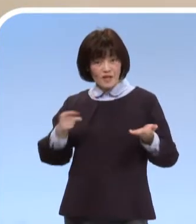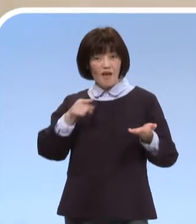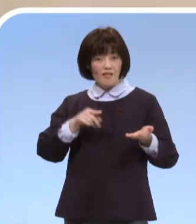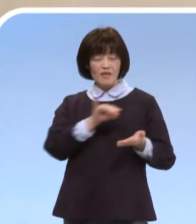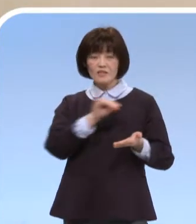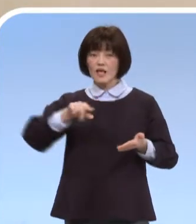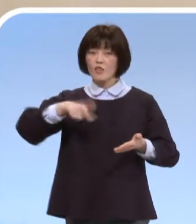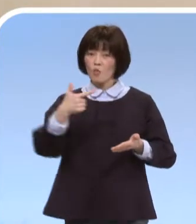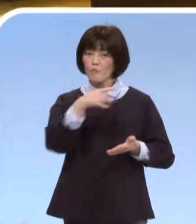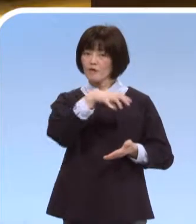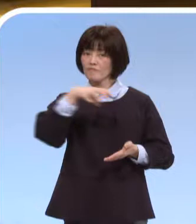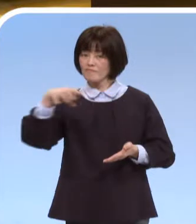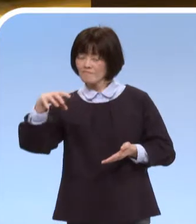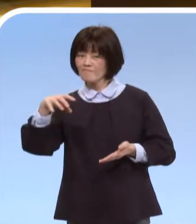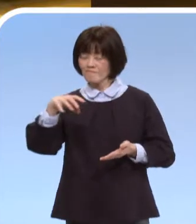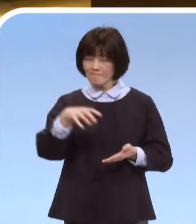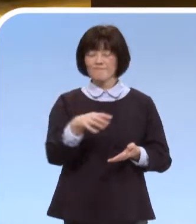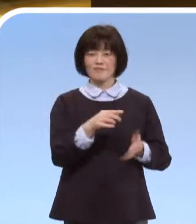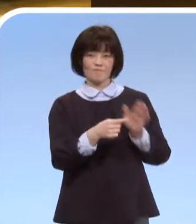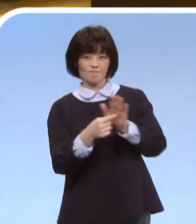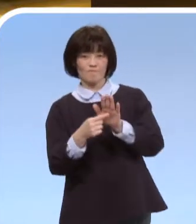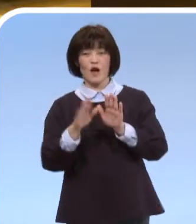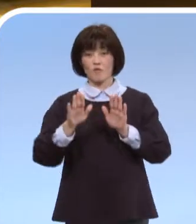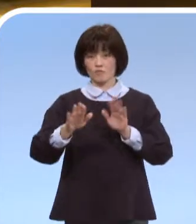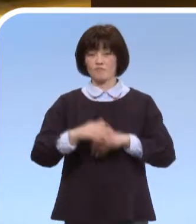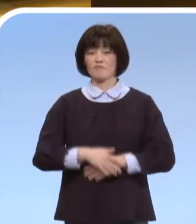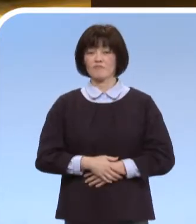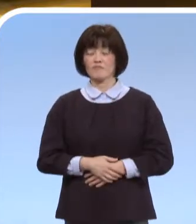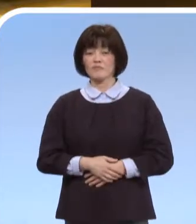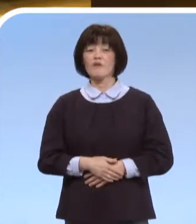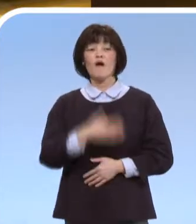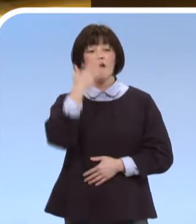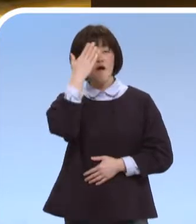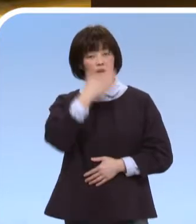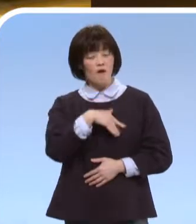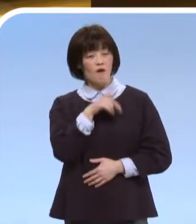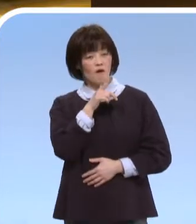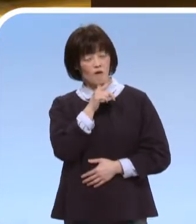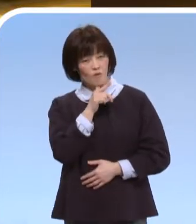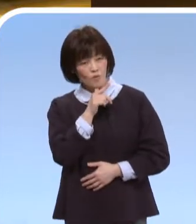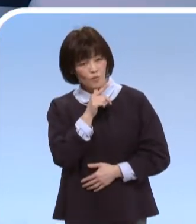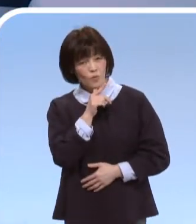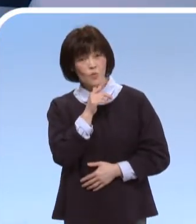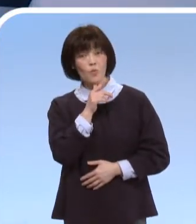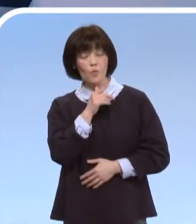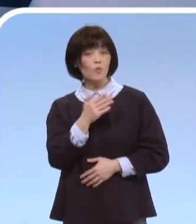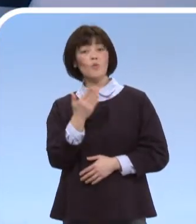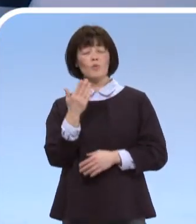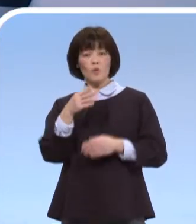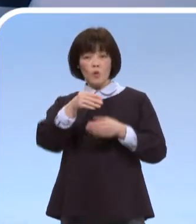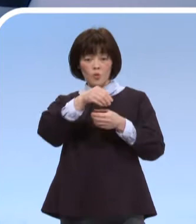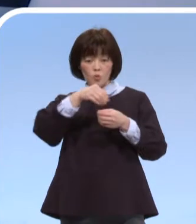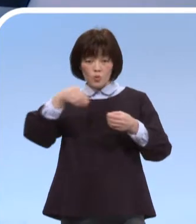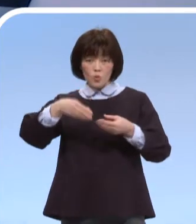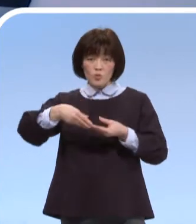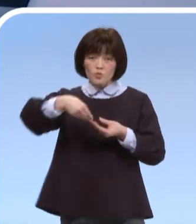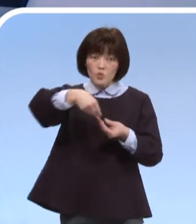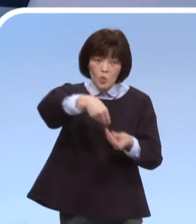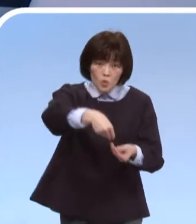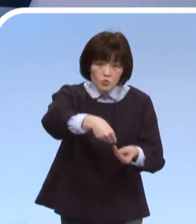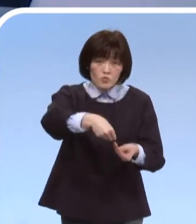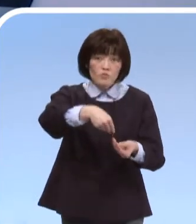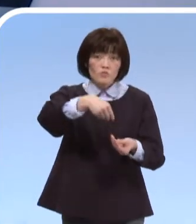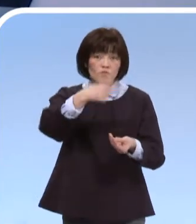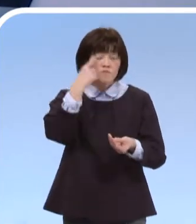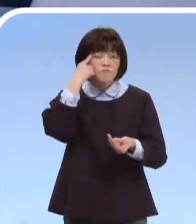利用いただいてます。 そうでしたか。 はい。 だとするとさっきのそのソース、 はい、 っ